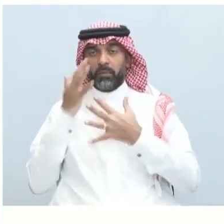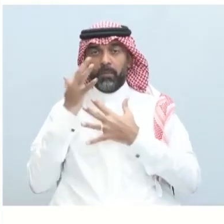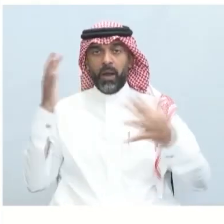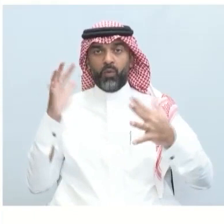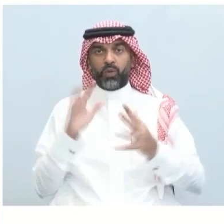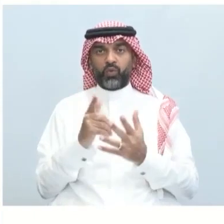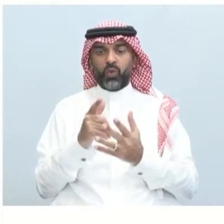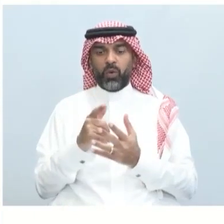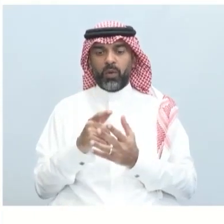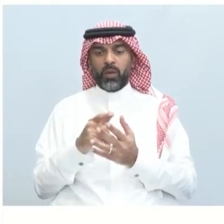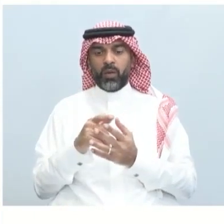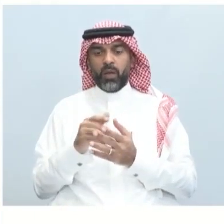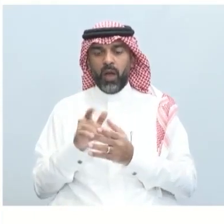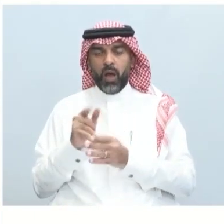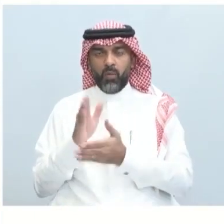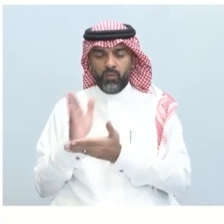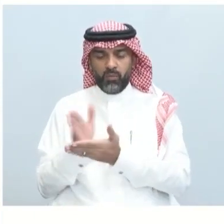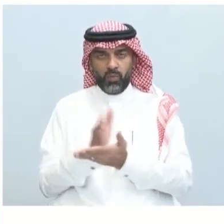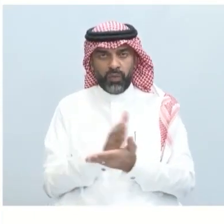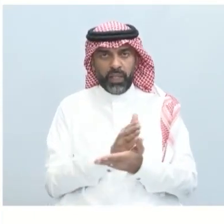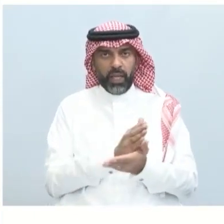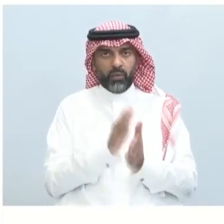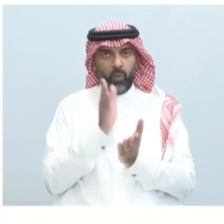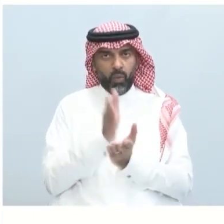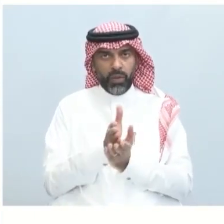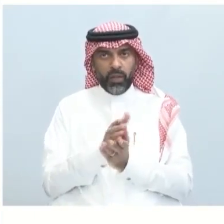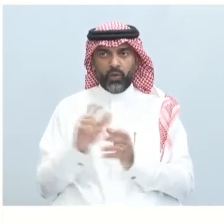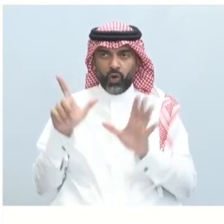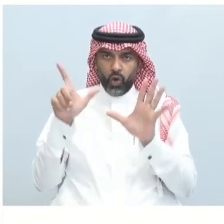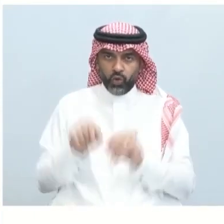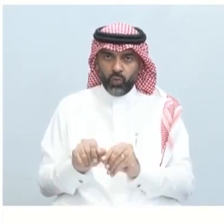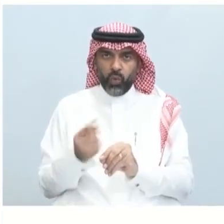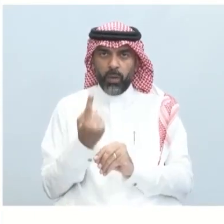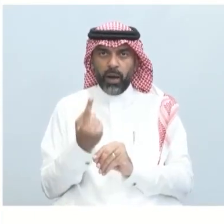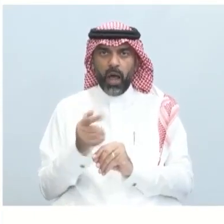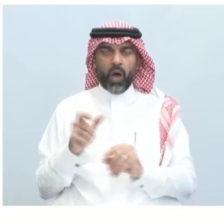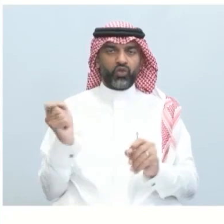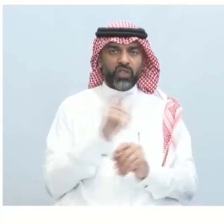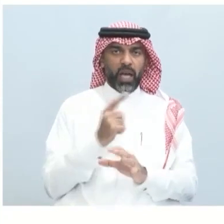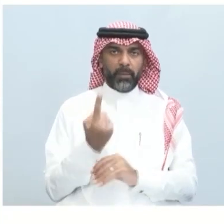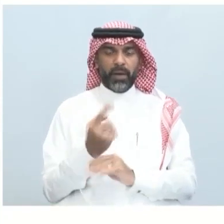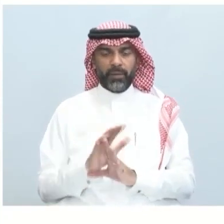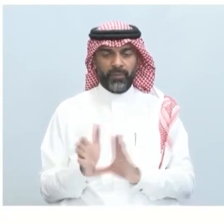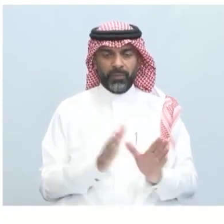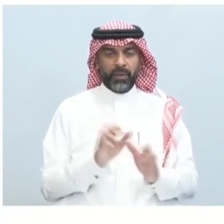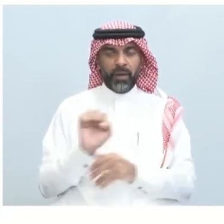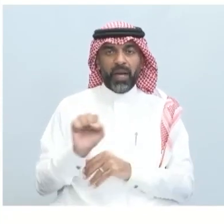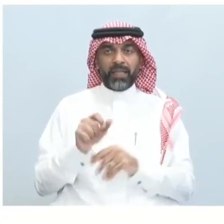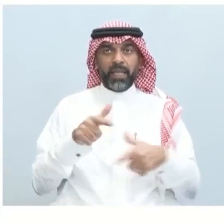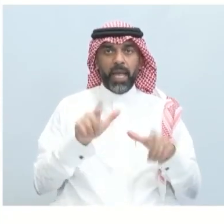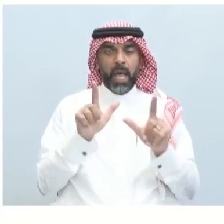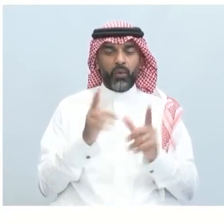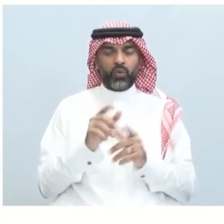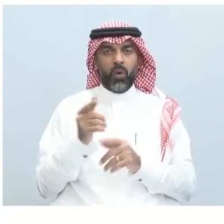بالمعلومات ترسل على فترات منتظمة كل أسبوع أو كل شهر، بينما الرسائل الخاصة بالإعلانات تعتبر